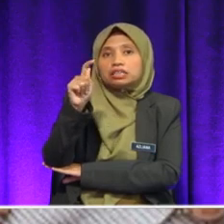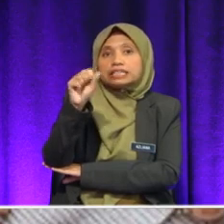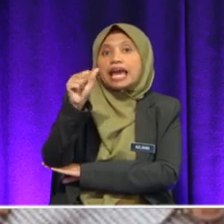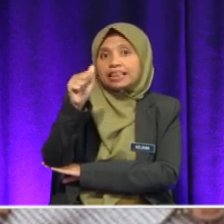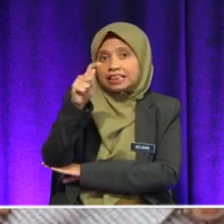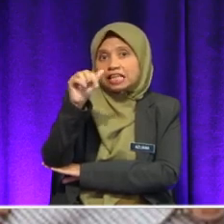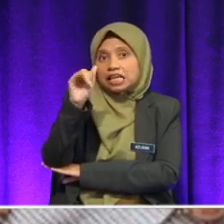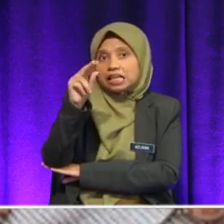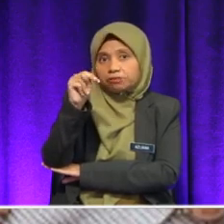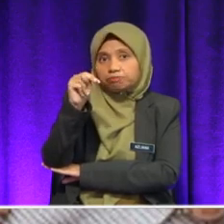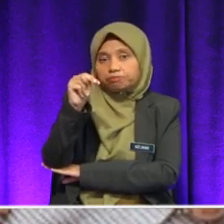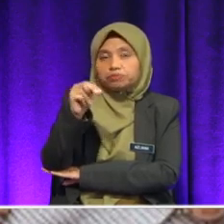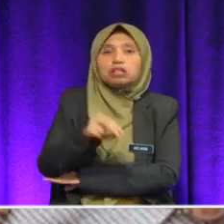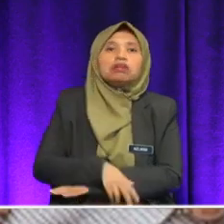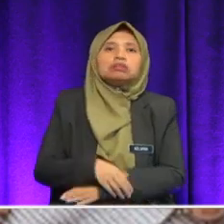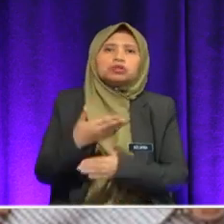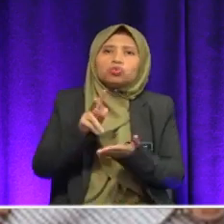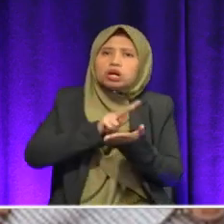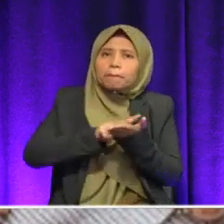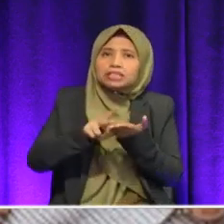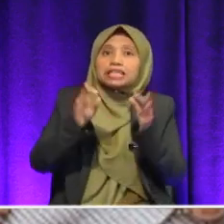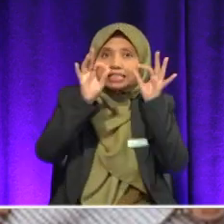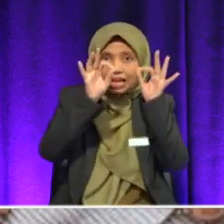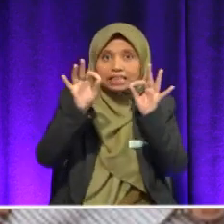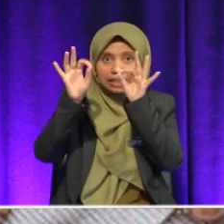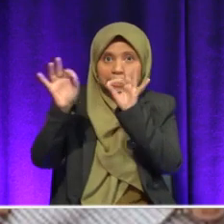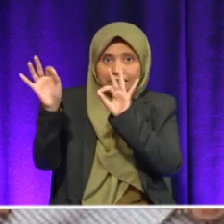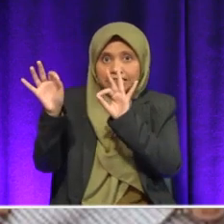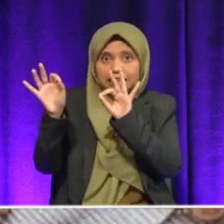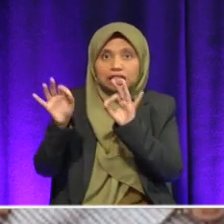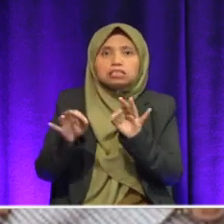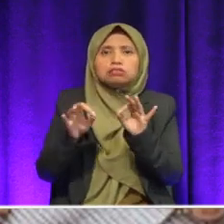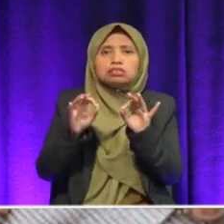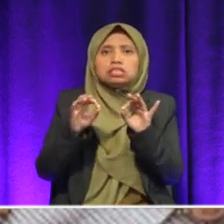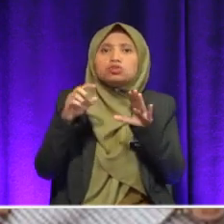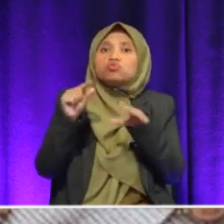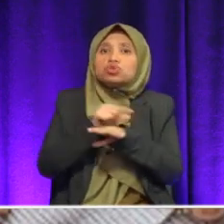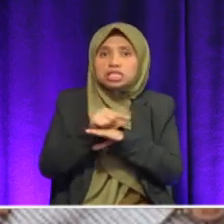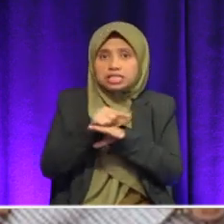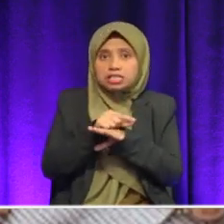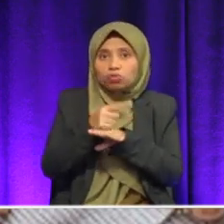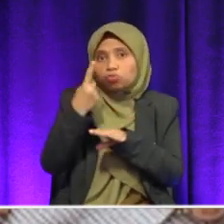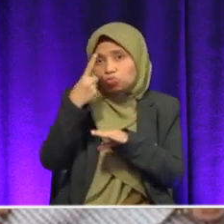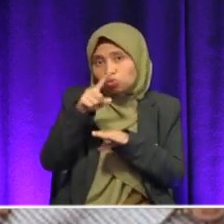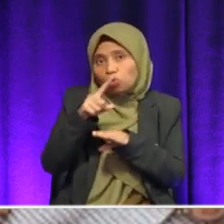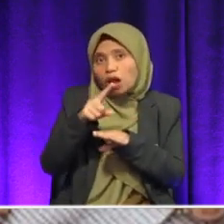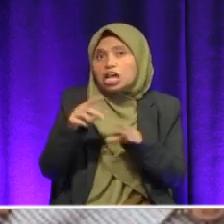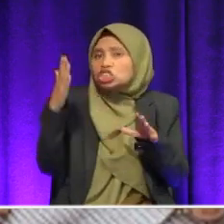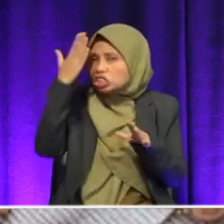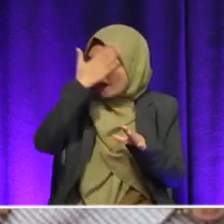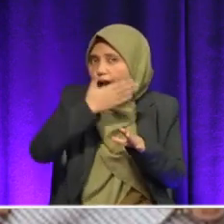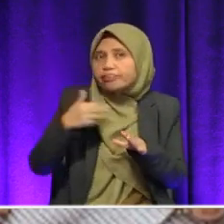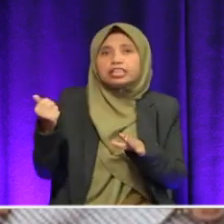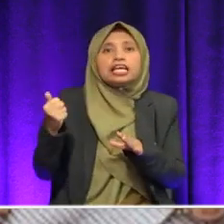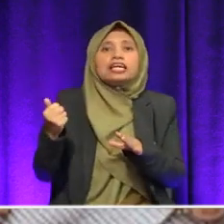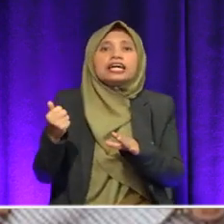seterusnya kemasan dan hiasan kemasan dan hiasan ini digunakan dalam satu rekaan fashion pakaian untuk mempercantikkan lagi